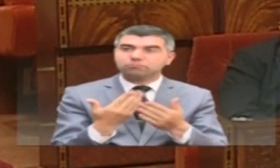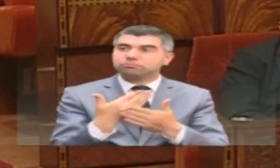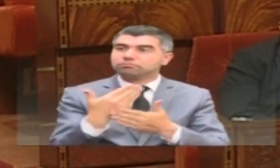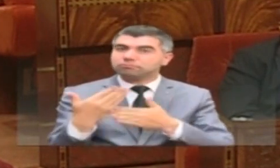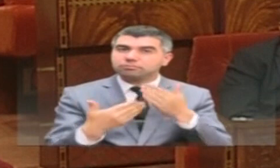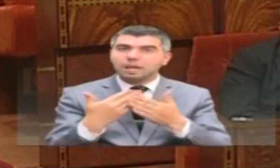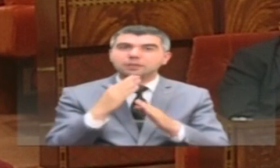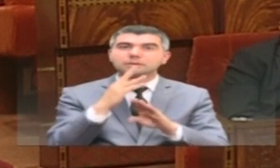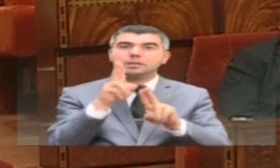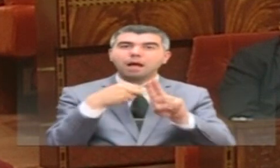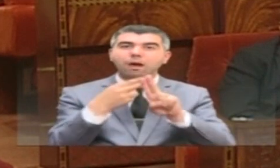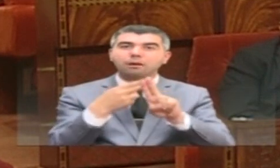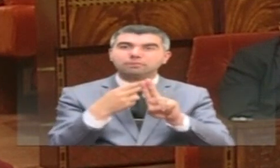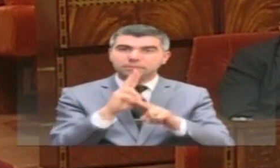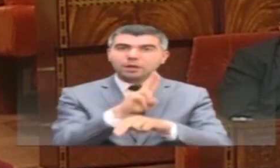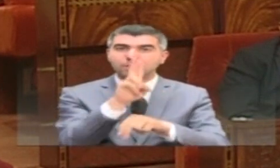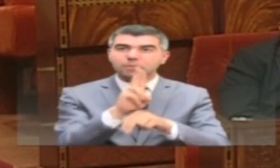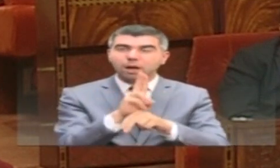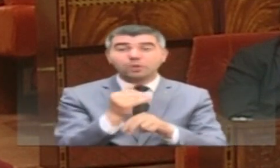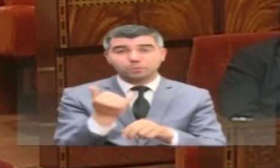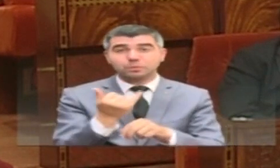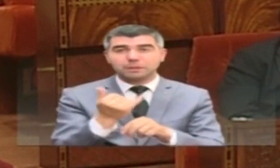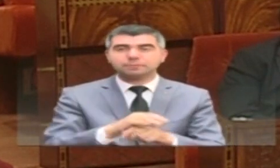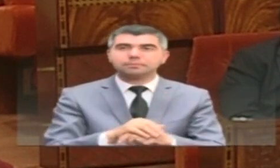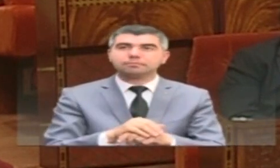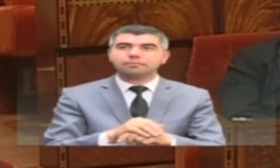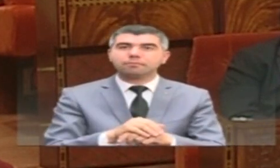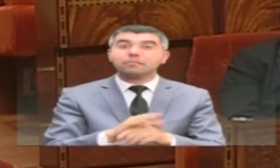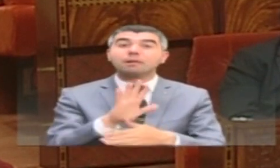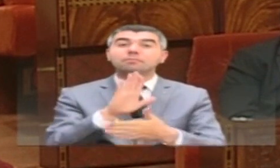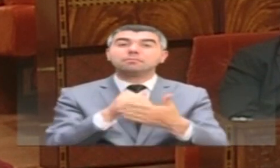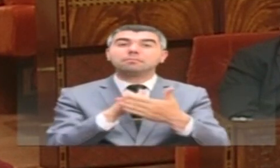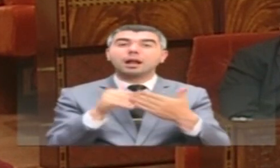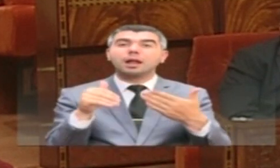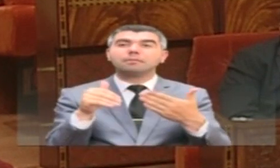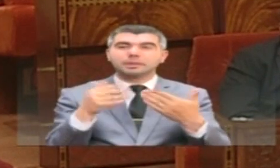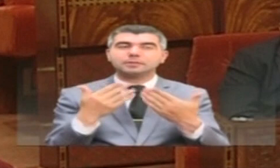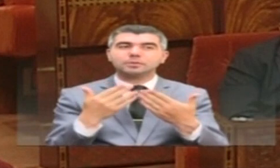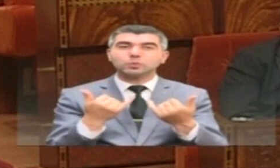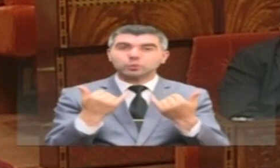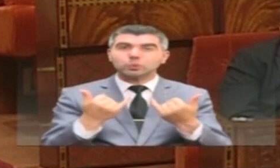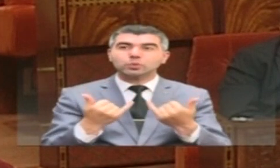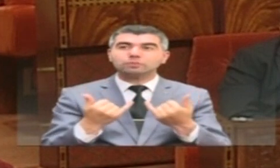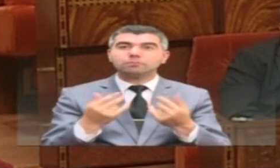على الأسئلة. الذي حصل هو أنه كان مبرمج نشاط ملكي اليوم